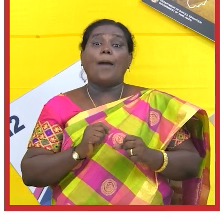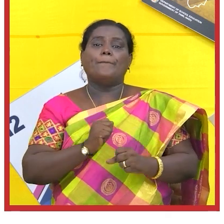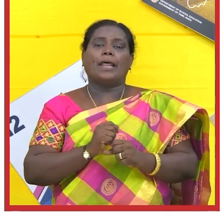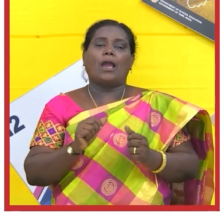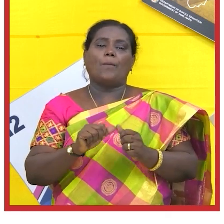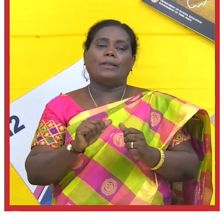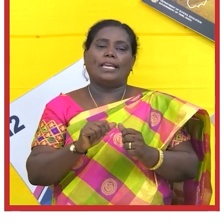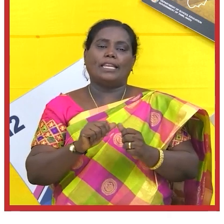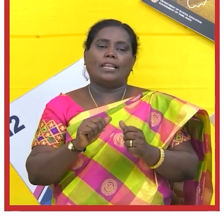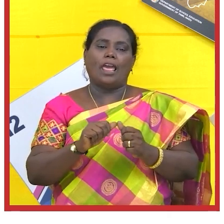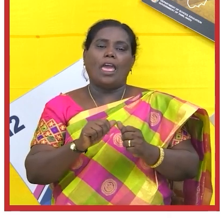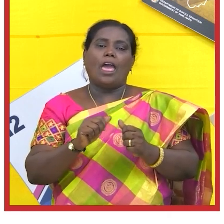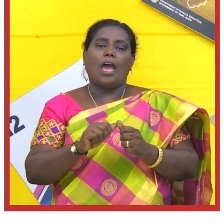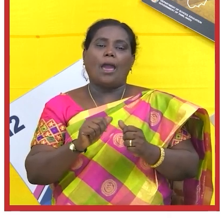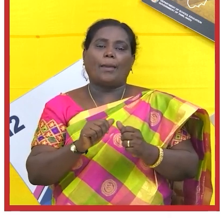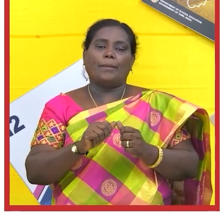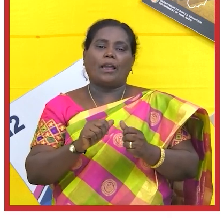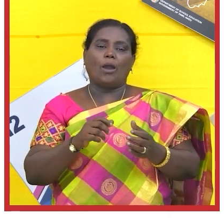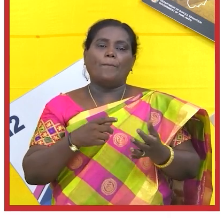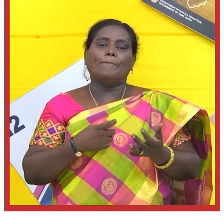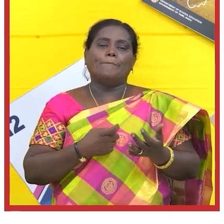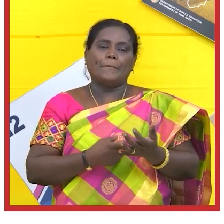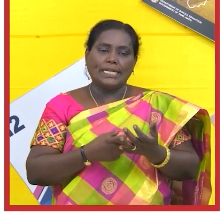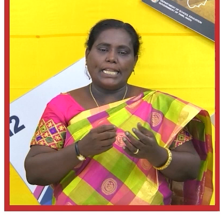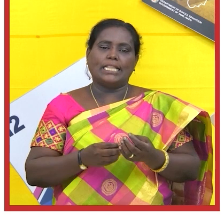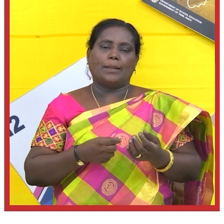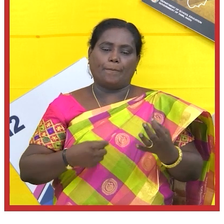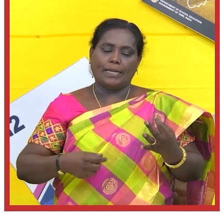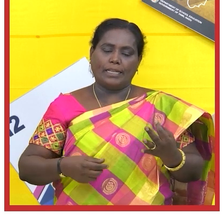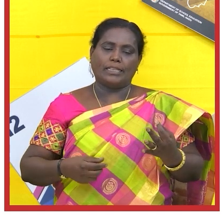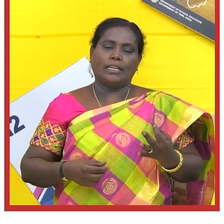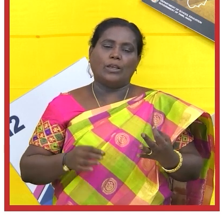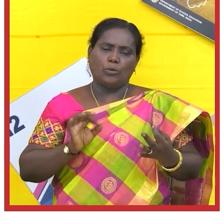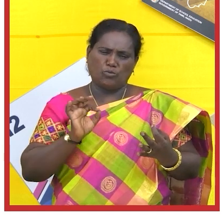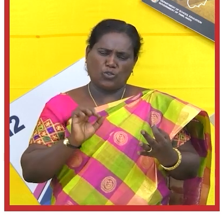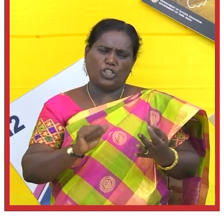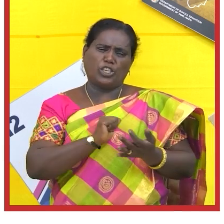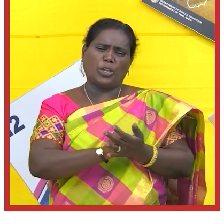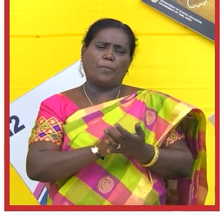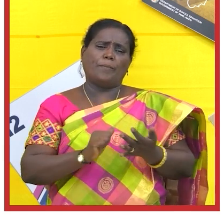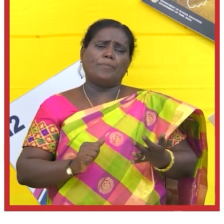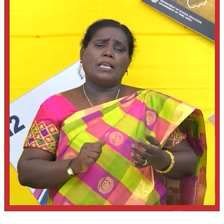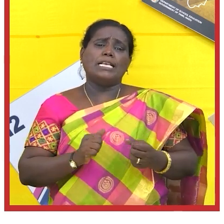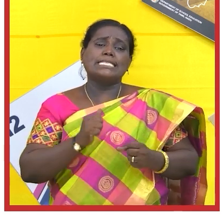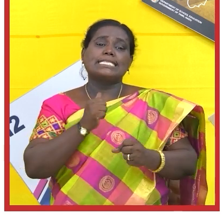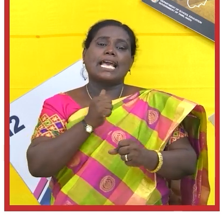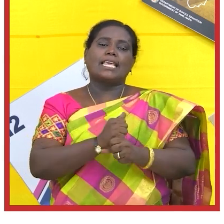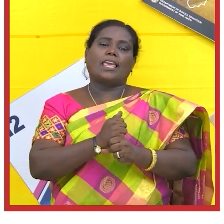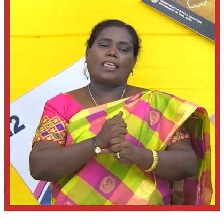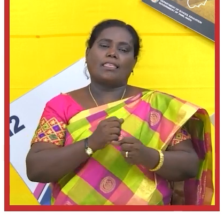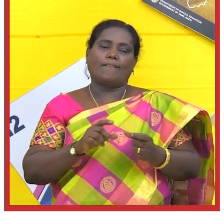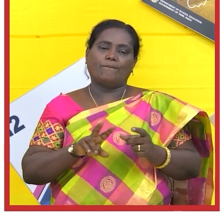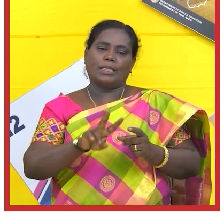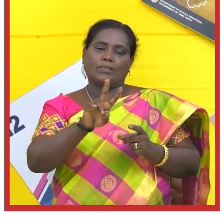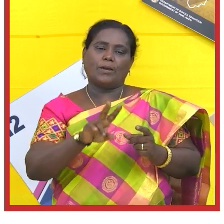அது மட்டுமல்ல, அபிரகாம் பண்டிதரனுடைய முயற்சியாலே தஞ்சாவூரிலே சங்கீத வித்யா மகாஜன சங்கம் என்ற ஒரு அமைப்பை